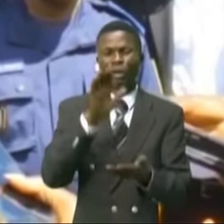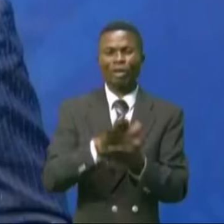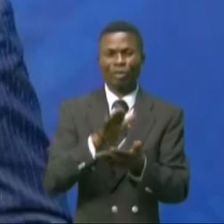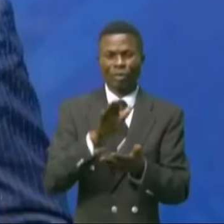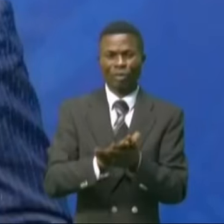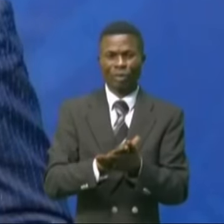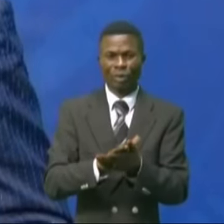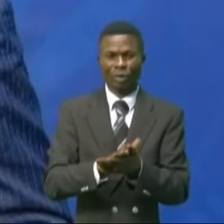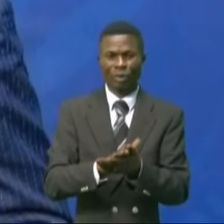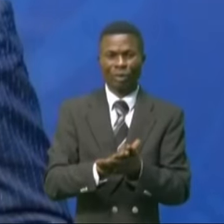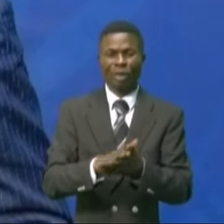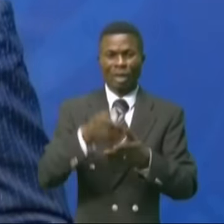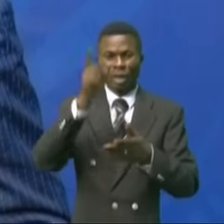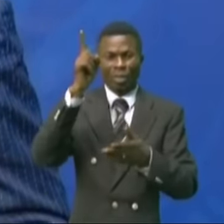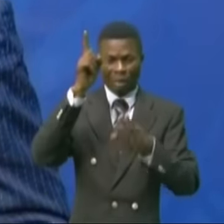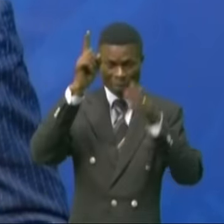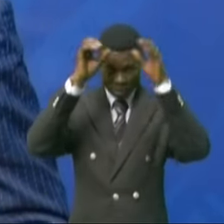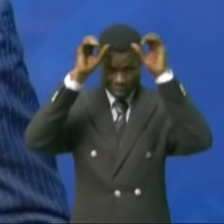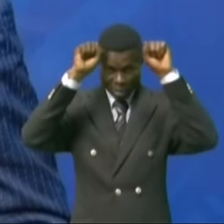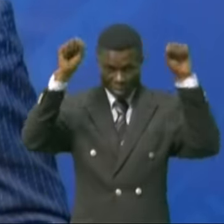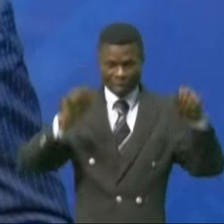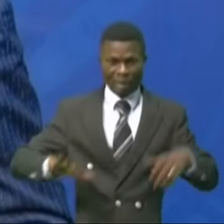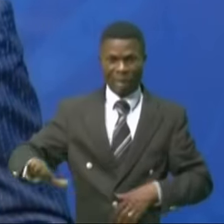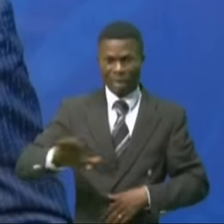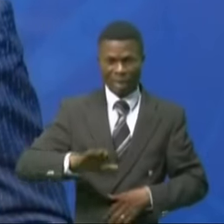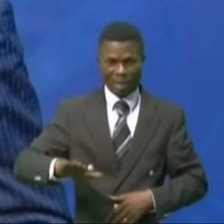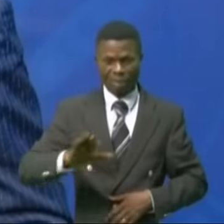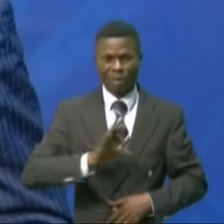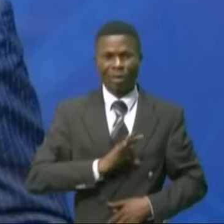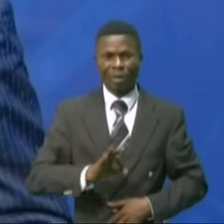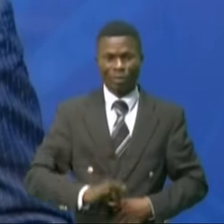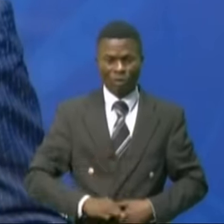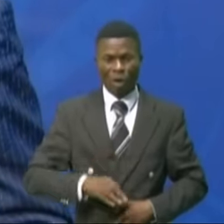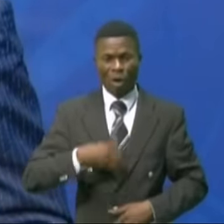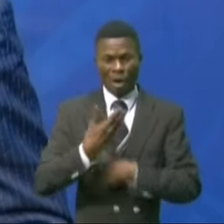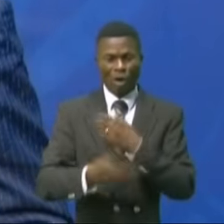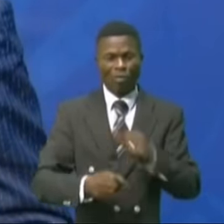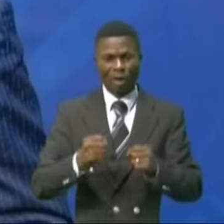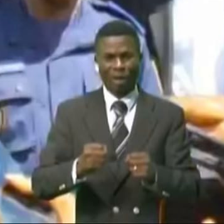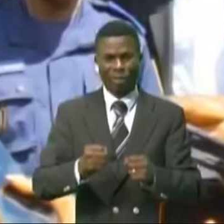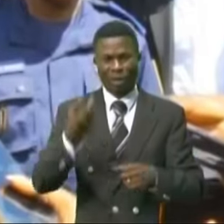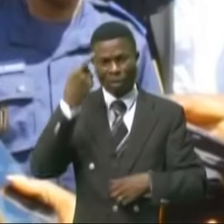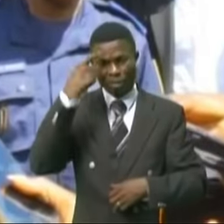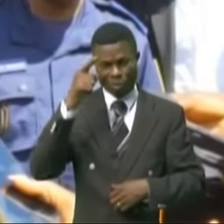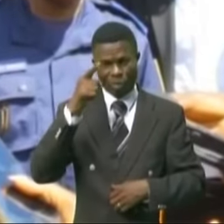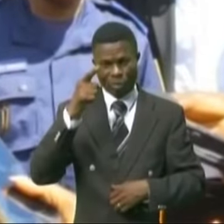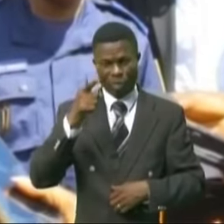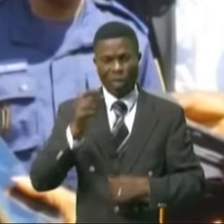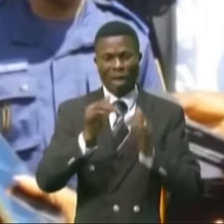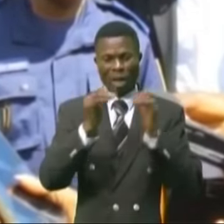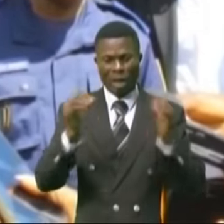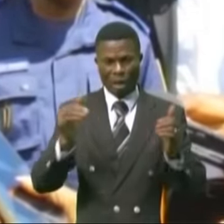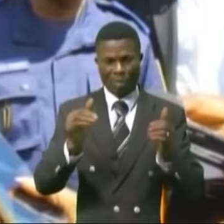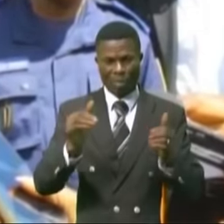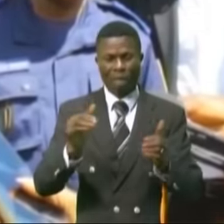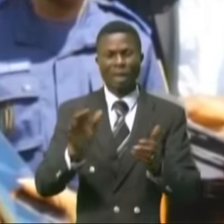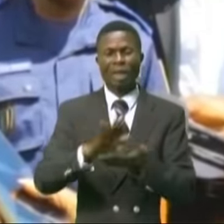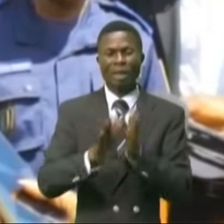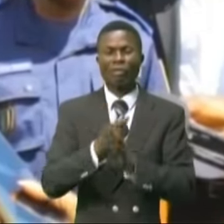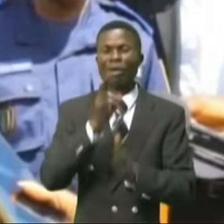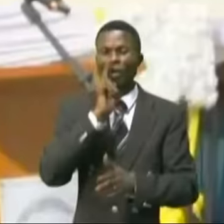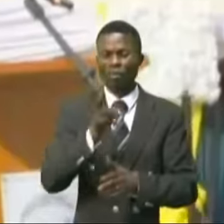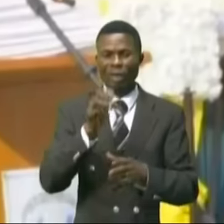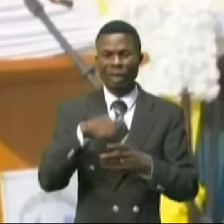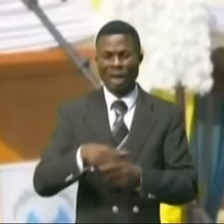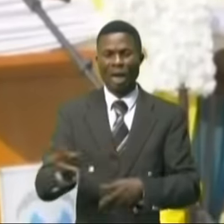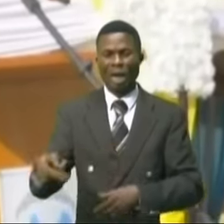au commandant suprême, le chef de l'État, pour tous les efforts qu'il fait pour que cette paix soit vraiment réelle dans la province de